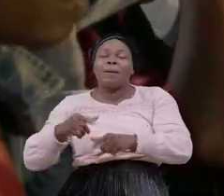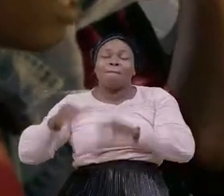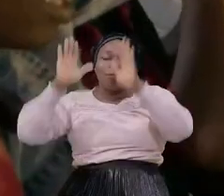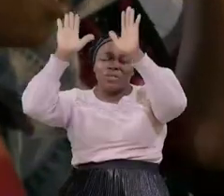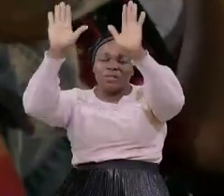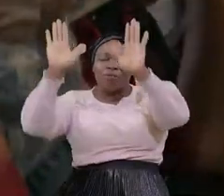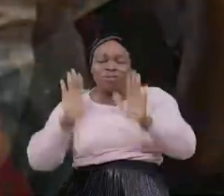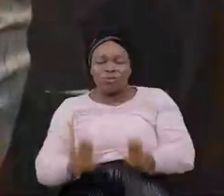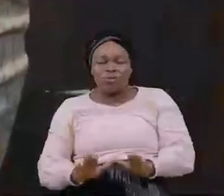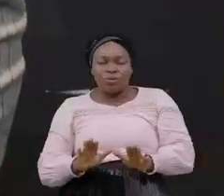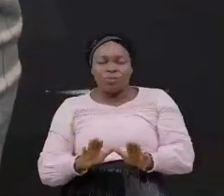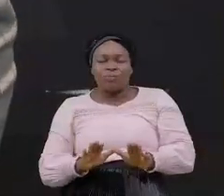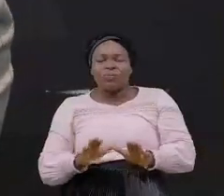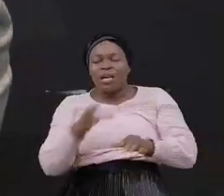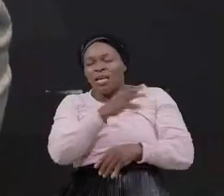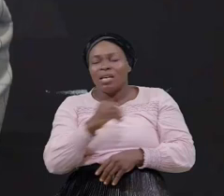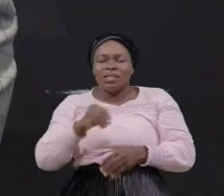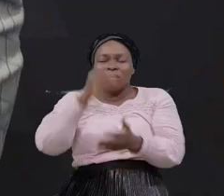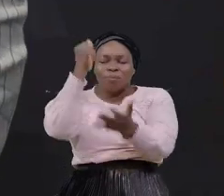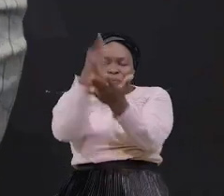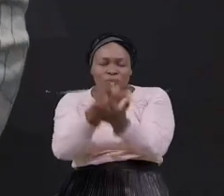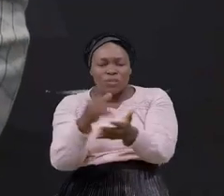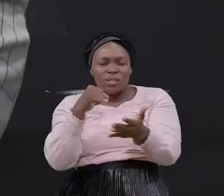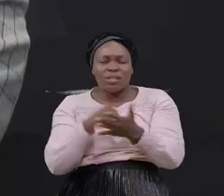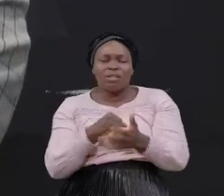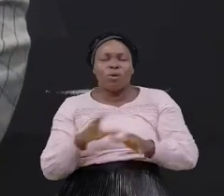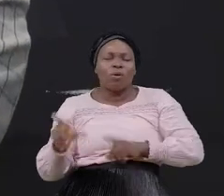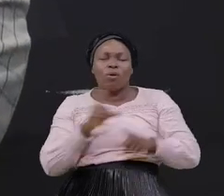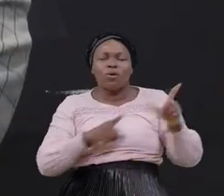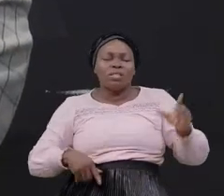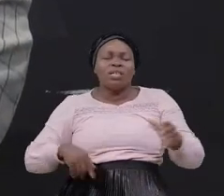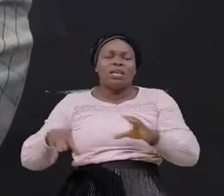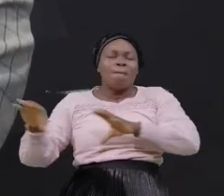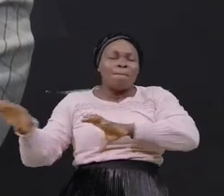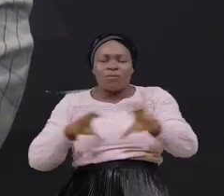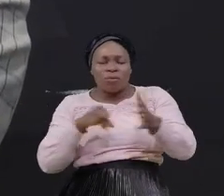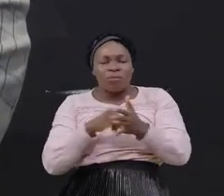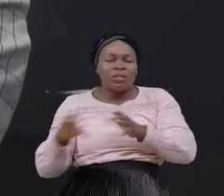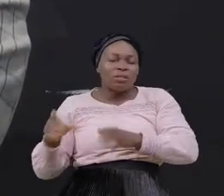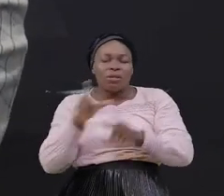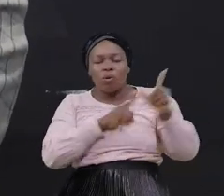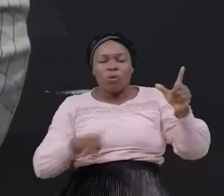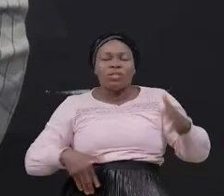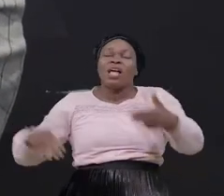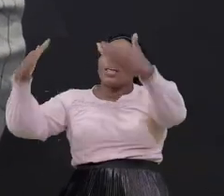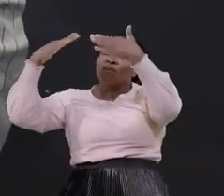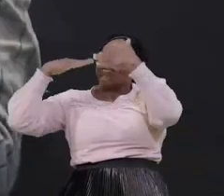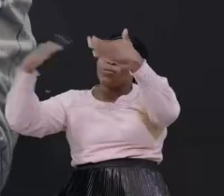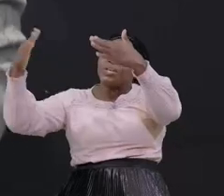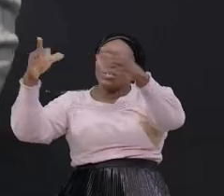manifestations. Confirme le Seigneur, accomplis le Seigneur. Merci Seigneur, c'est